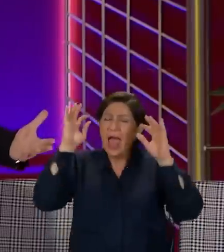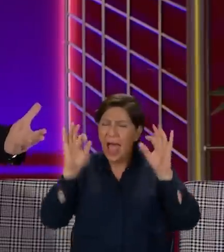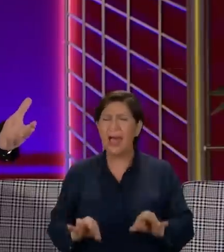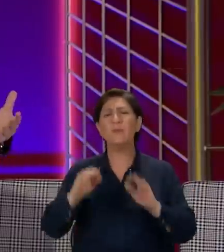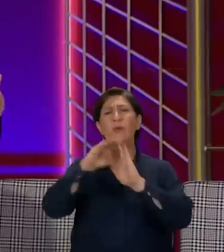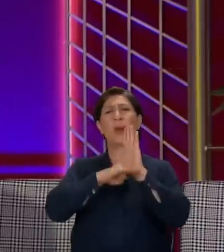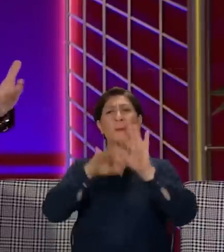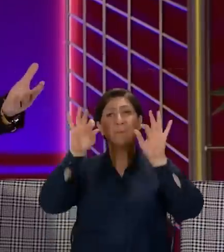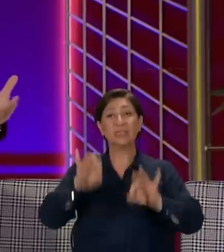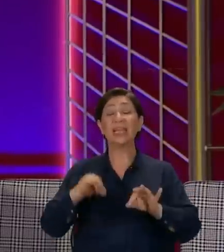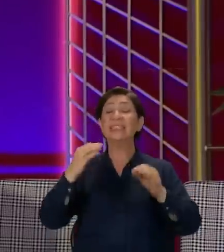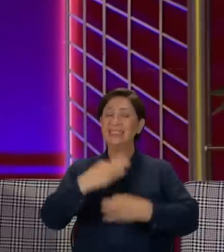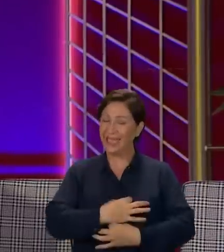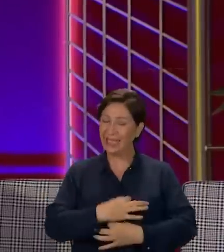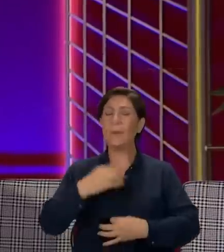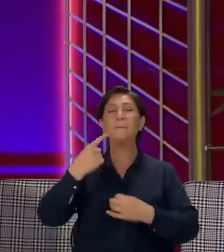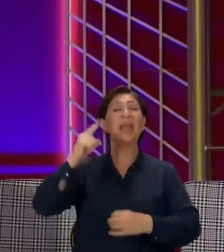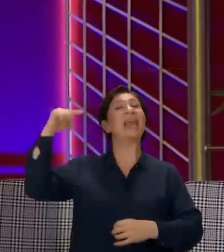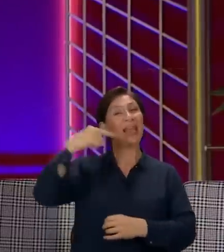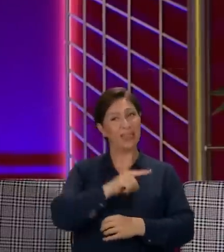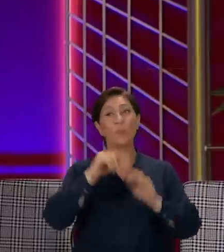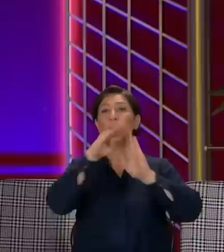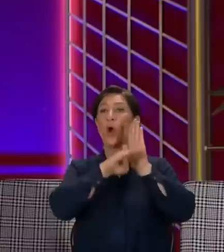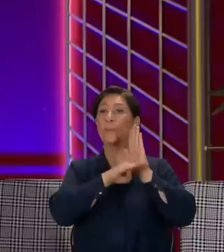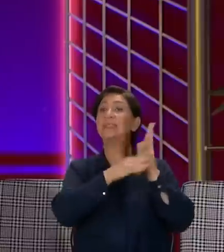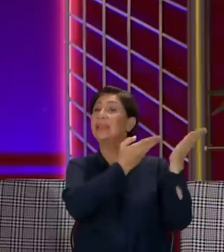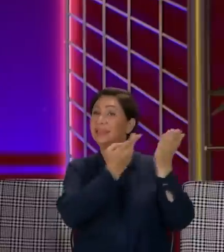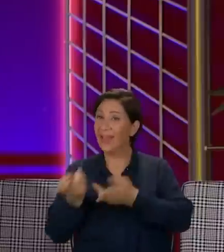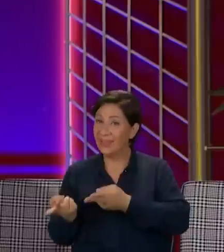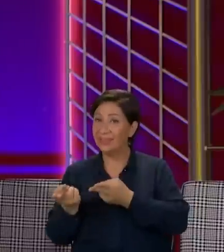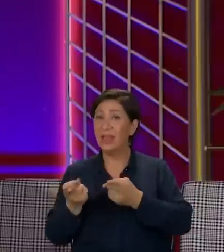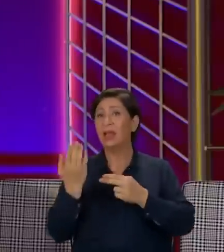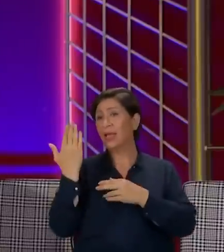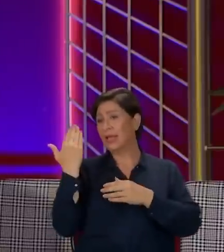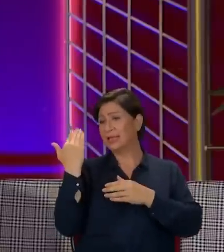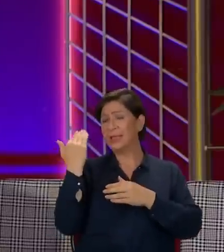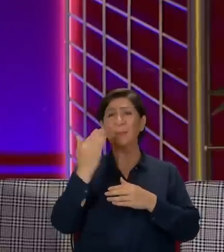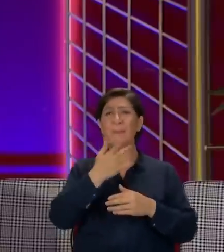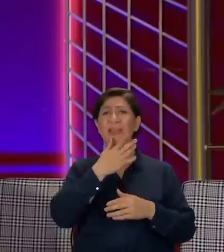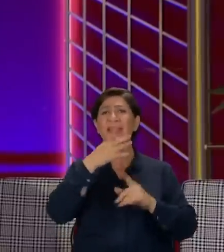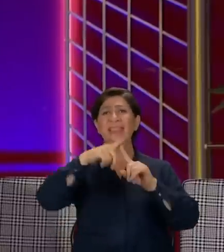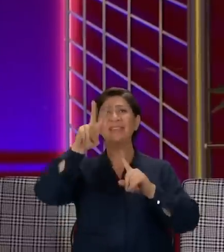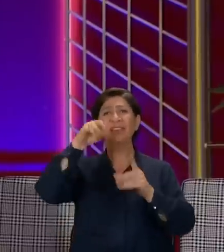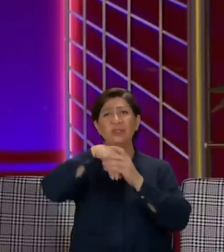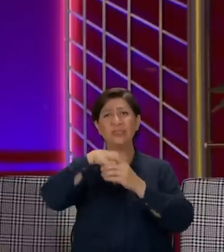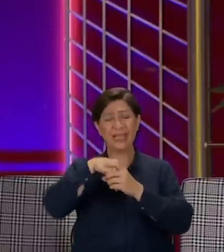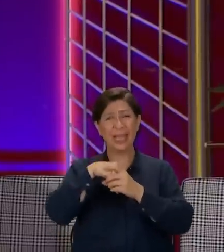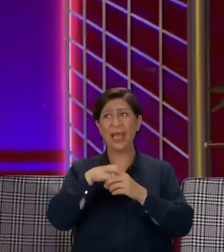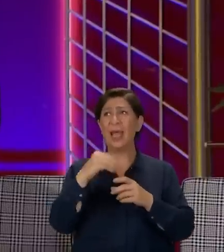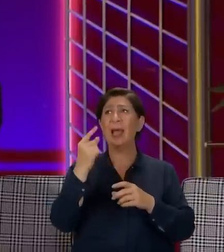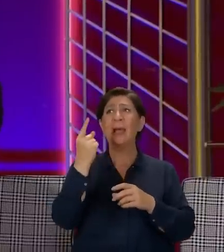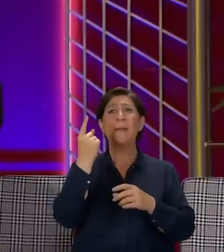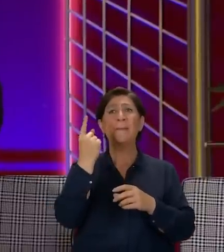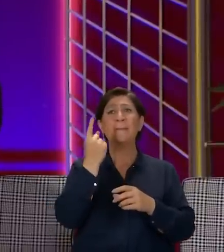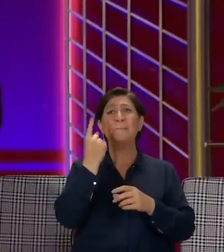program başında Sayın Binali Yıldırım'ı programımıza çağırıyorum. Geçen gün çok bilinen kanallardan birinde bir